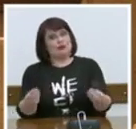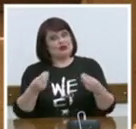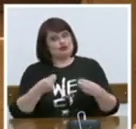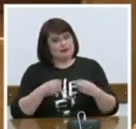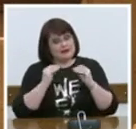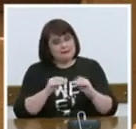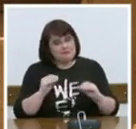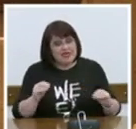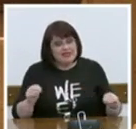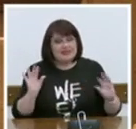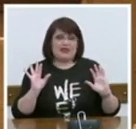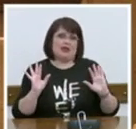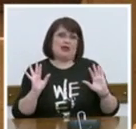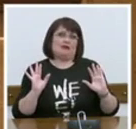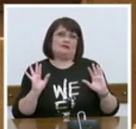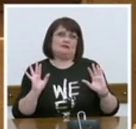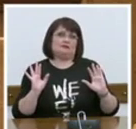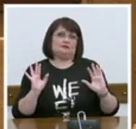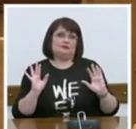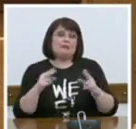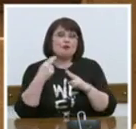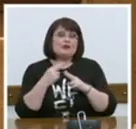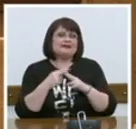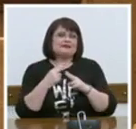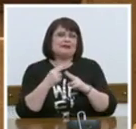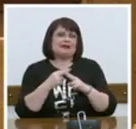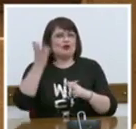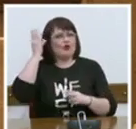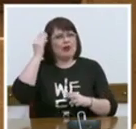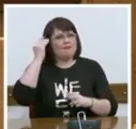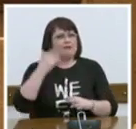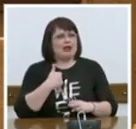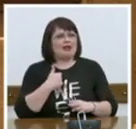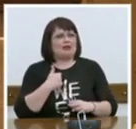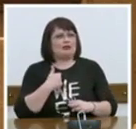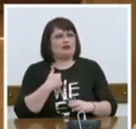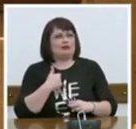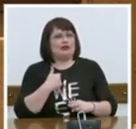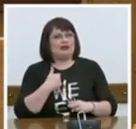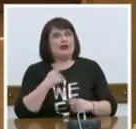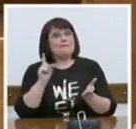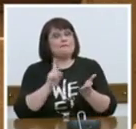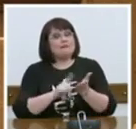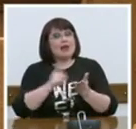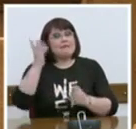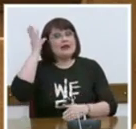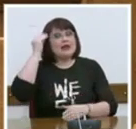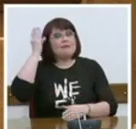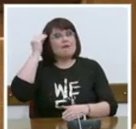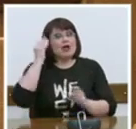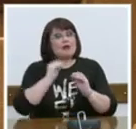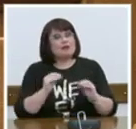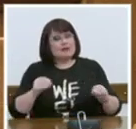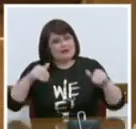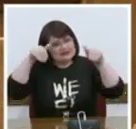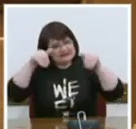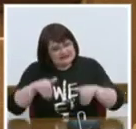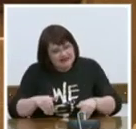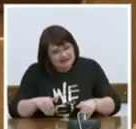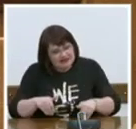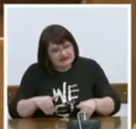έσχατη γραμμή άμυνας των Ελλήνων. Δράξαστε παιδείας. Τρέφουμε απόλυτο σεβασμό για το